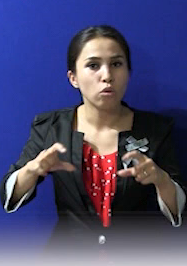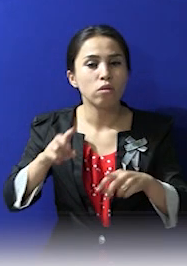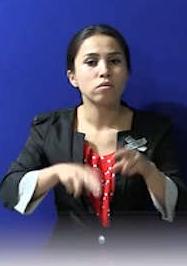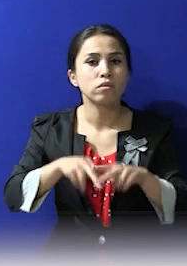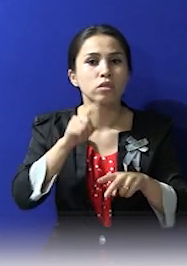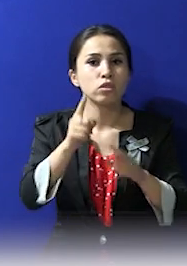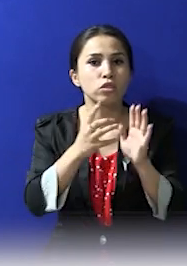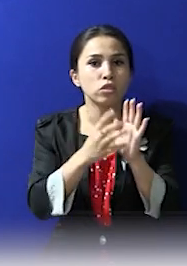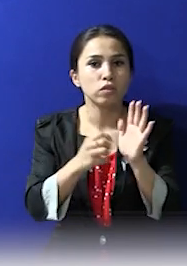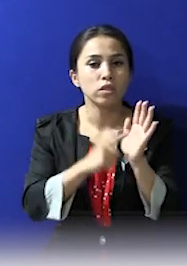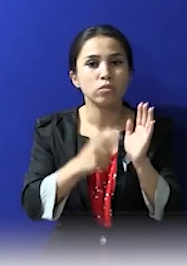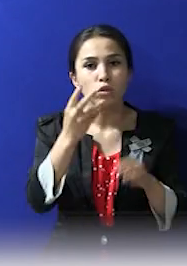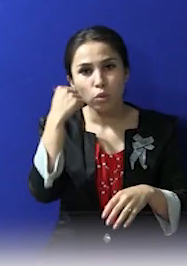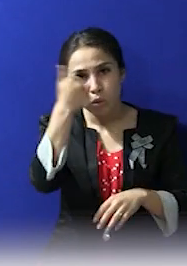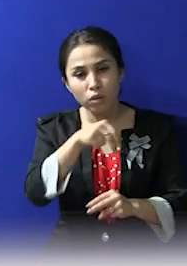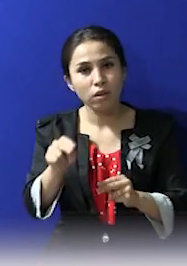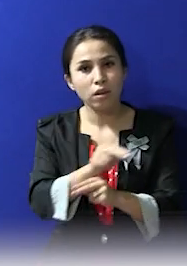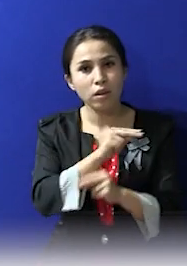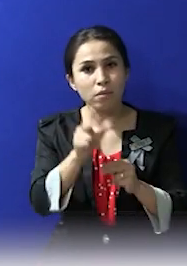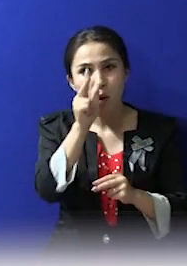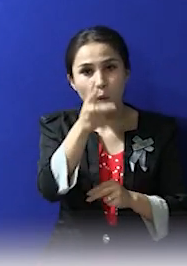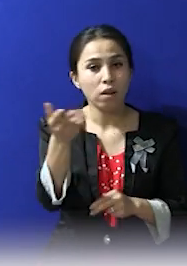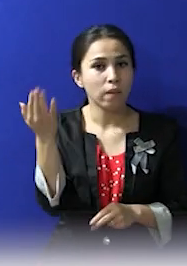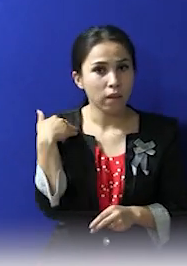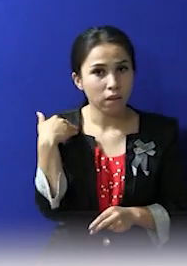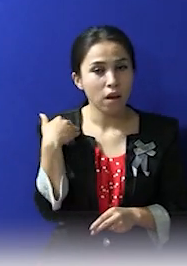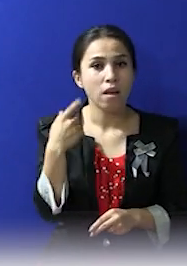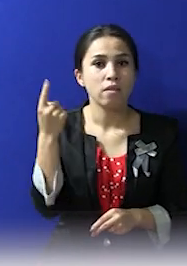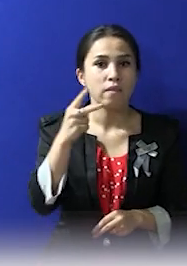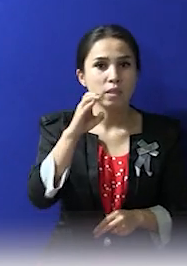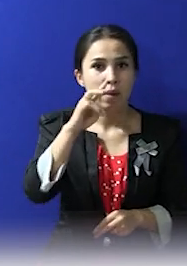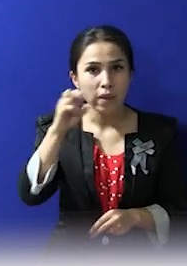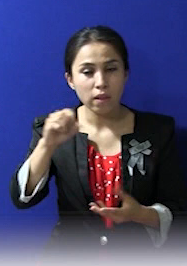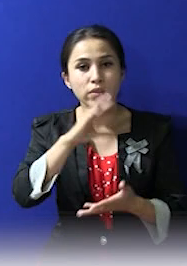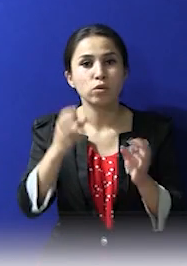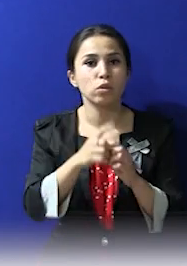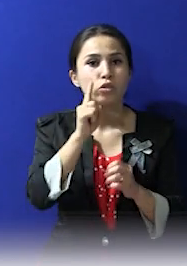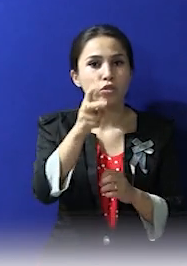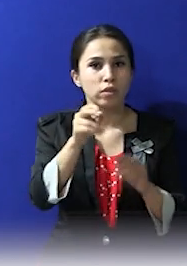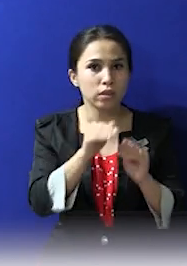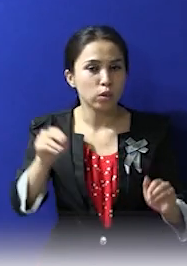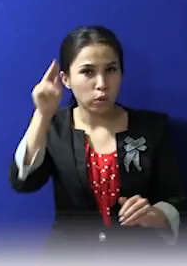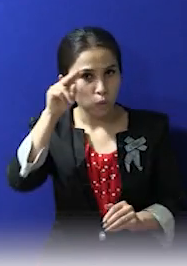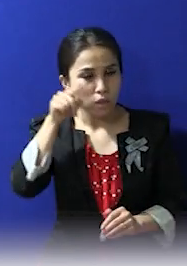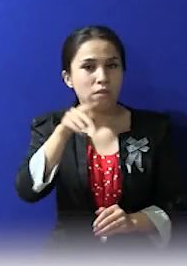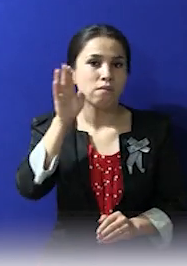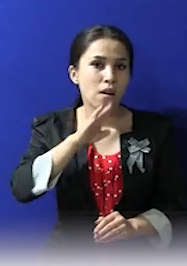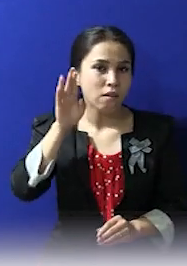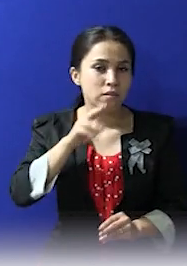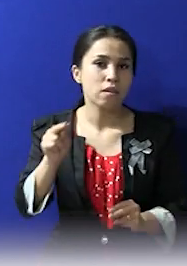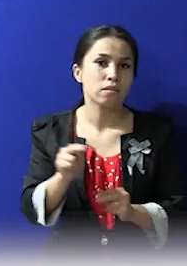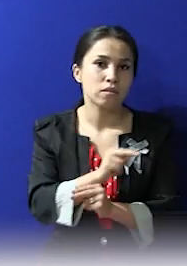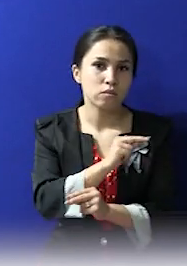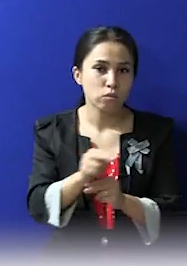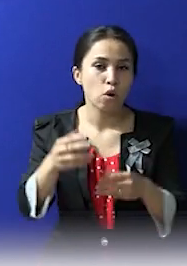следствие следующей проблемы – отсутствие специального полигона для строительных отходов. Последние являются основной причиной появления